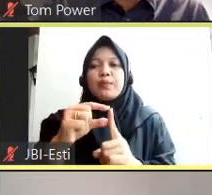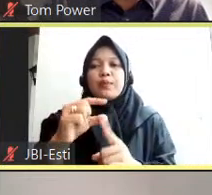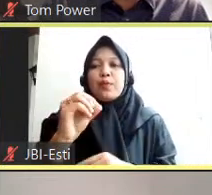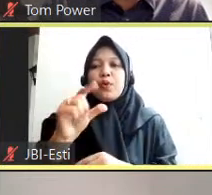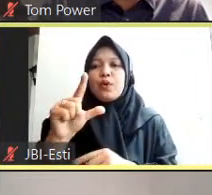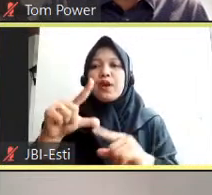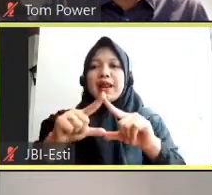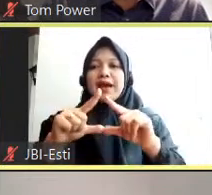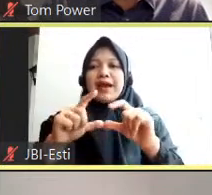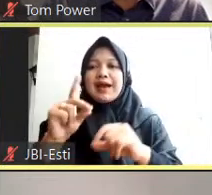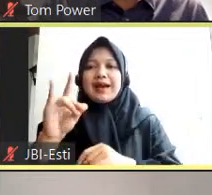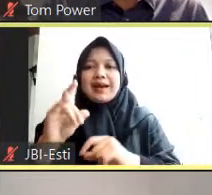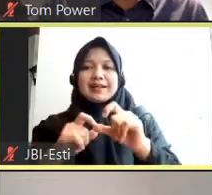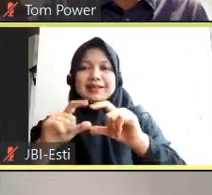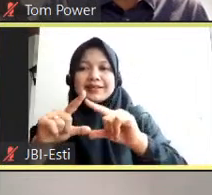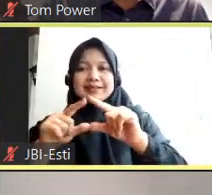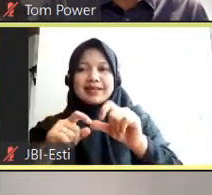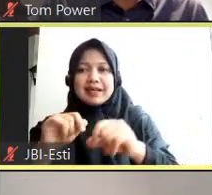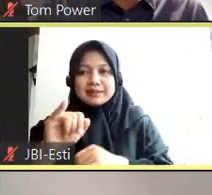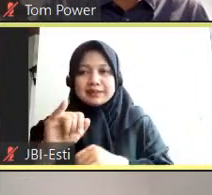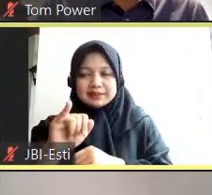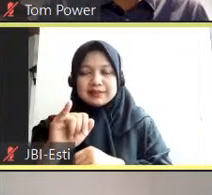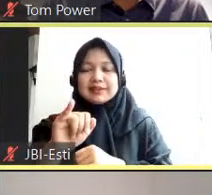Milan Volik dan juga